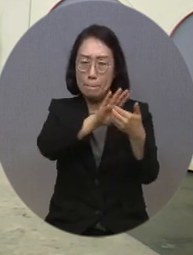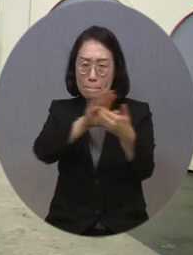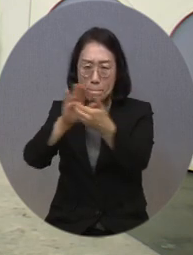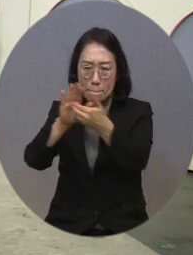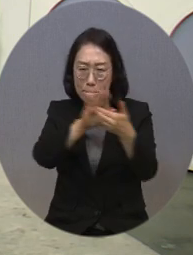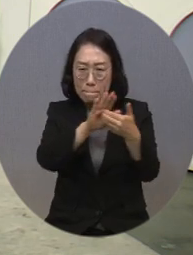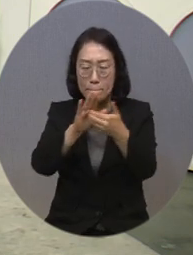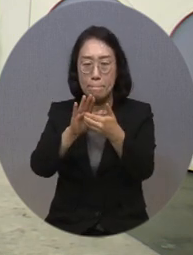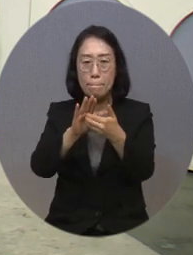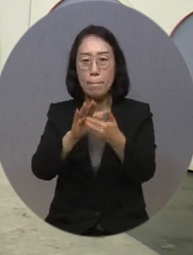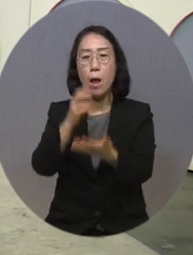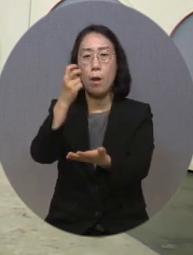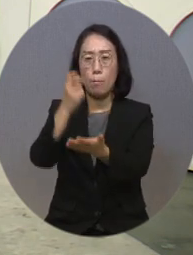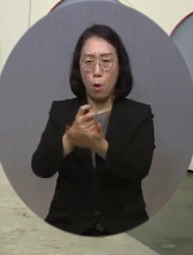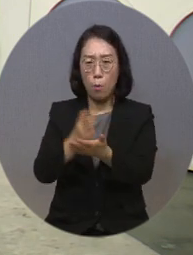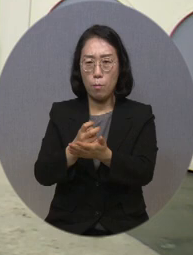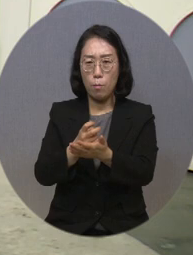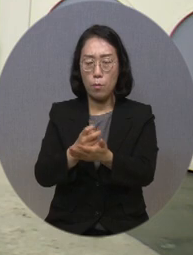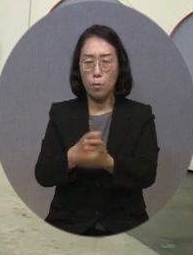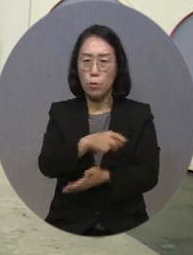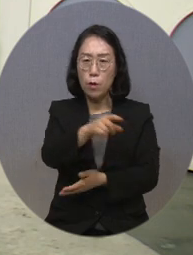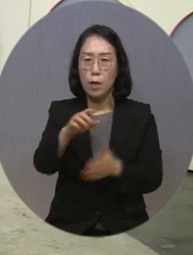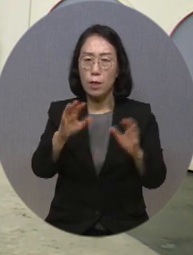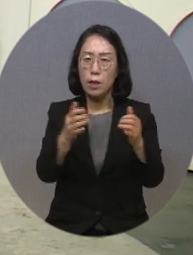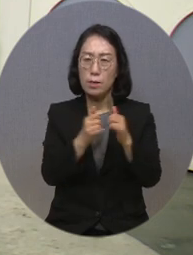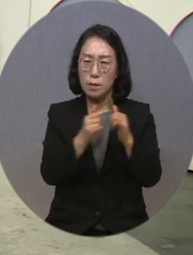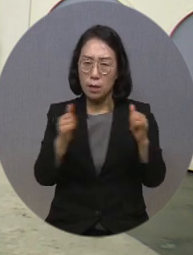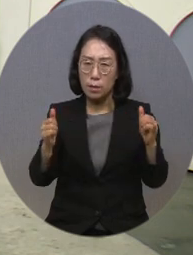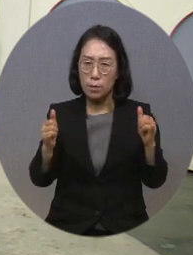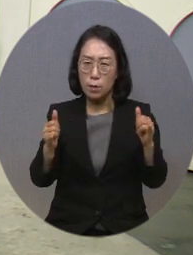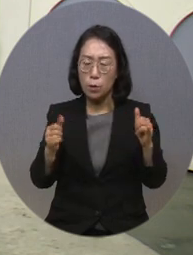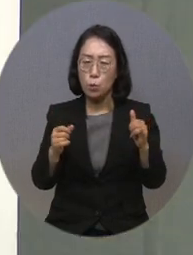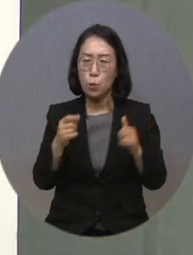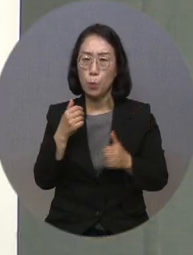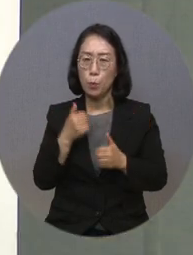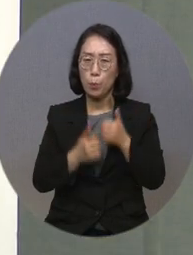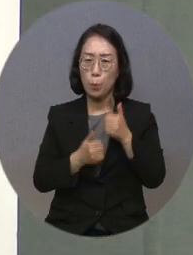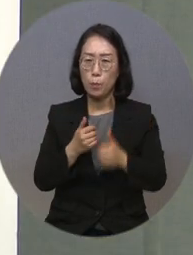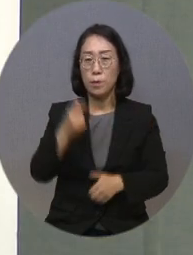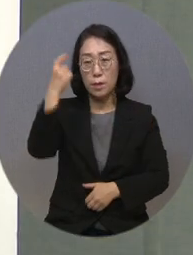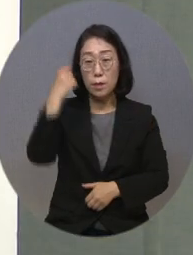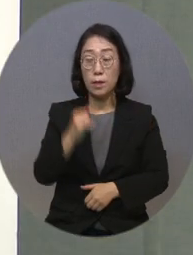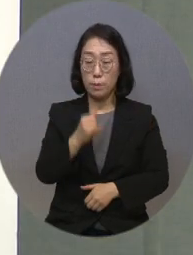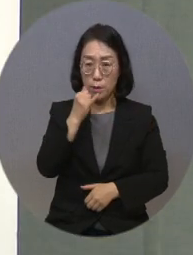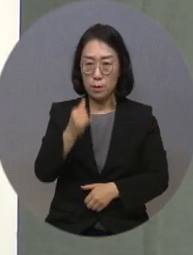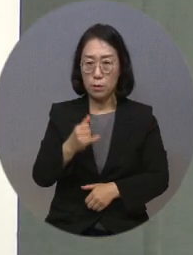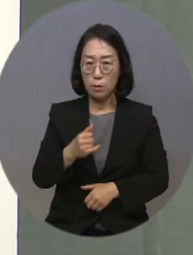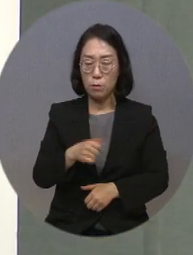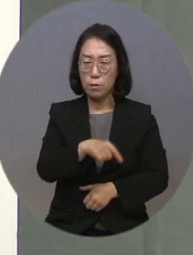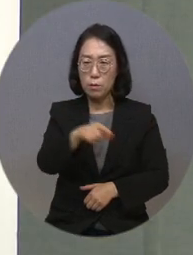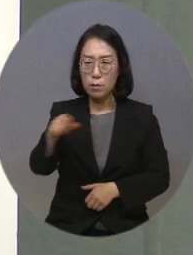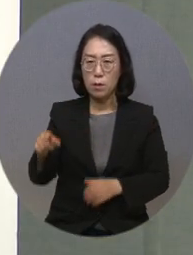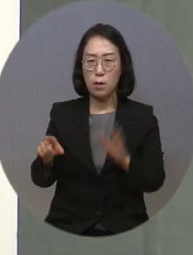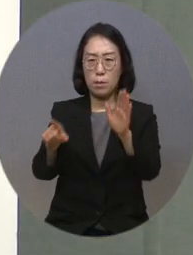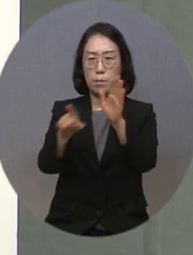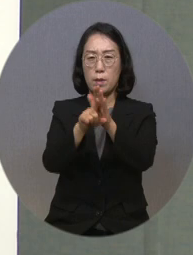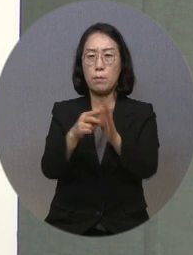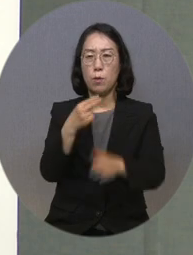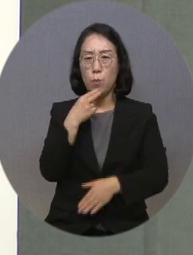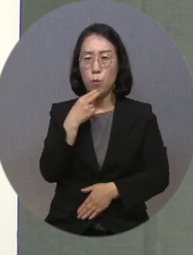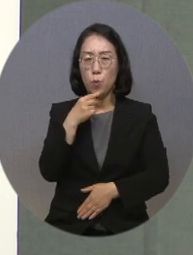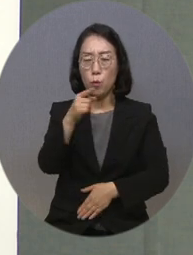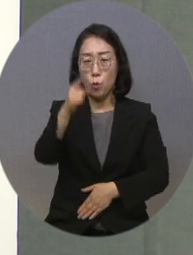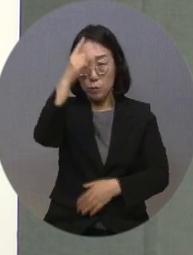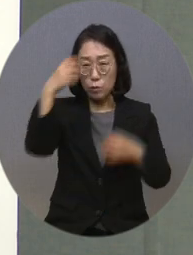것이 뭔가 국민과 괴리 현상이 좀 있어요. 그래서 국민들이 믿지를 않고 정부